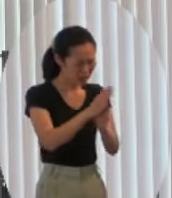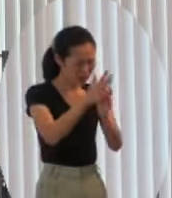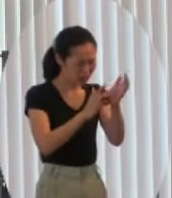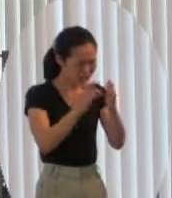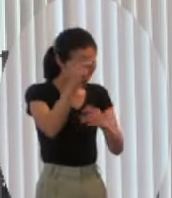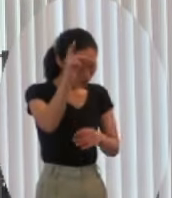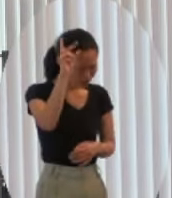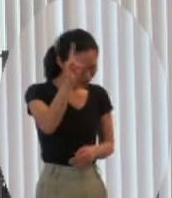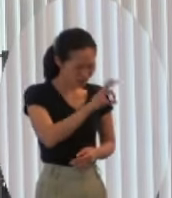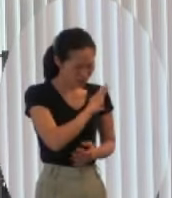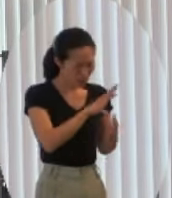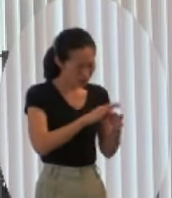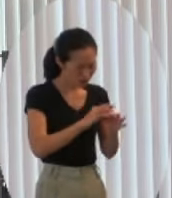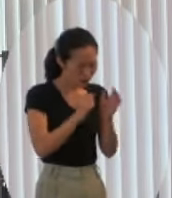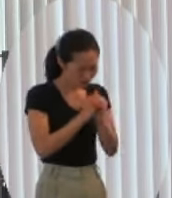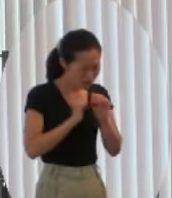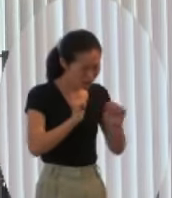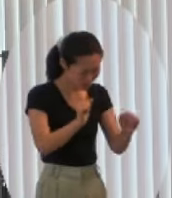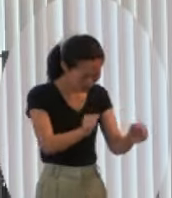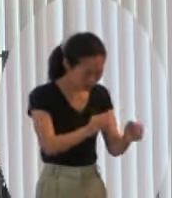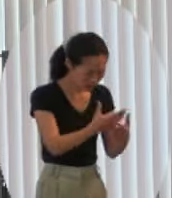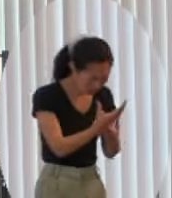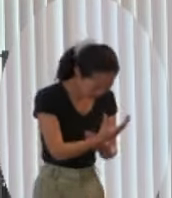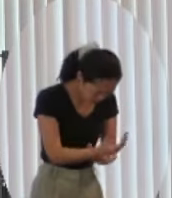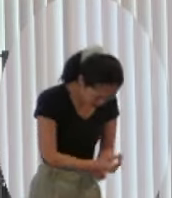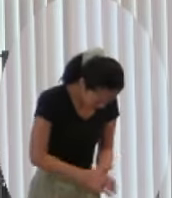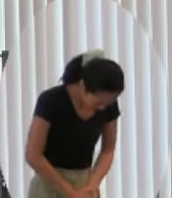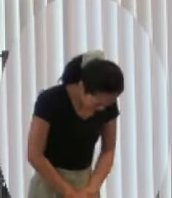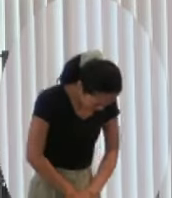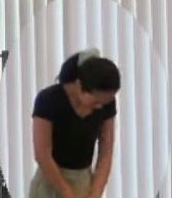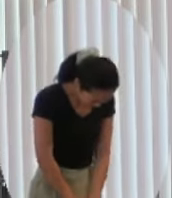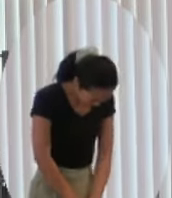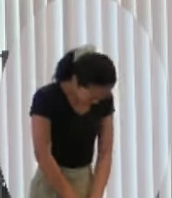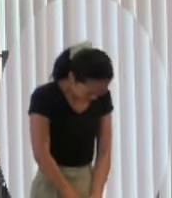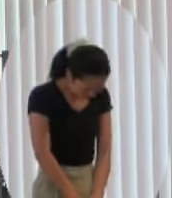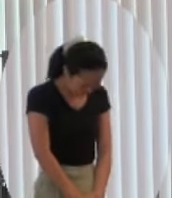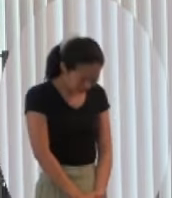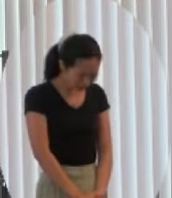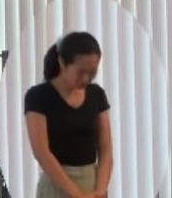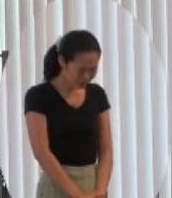のお名前によってお祈りをいたします。アーメン。